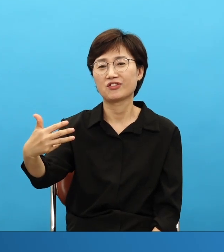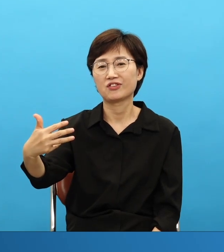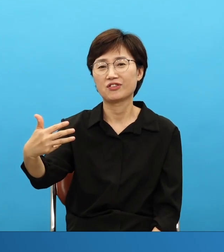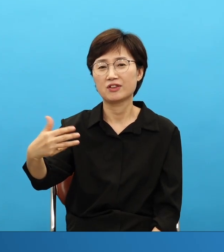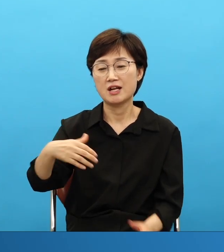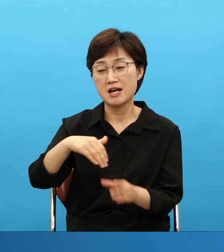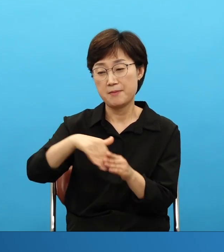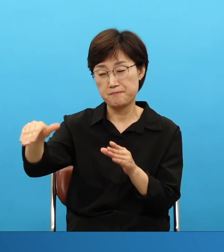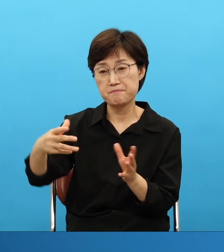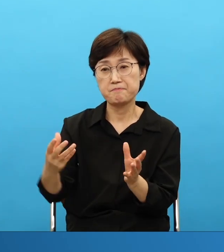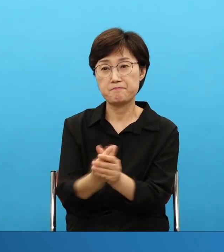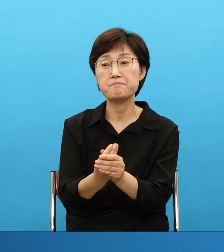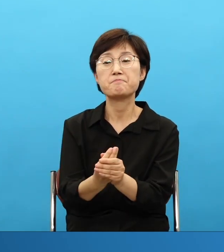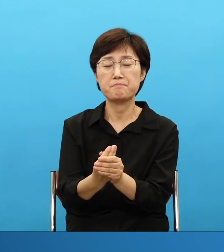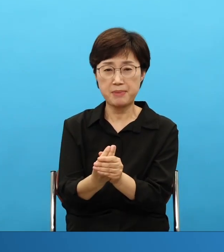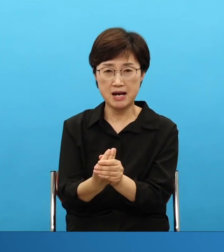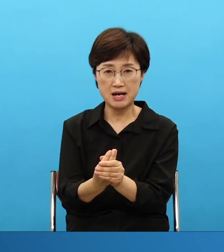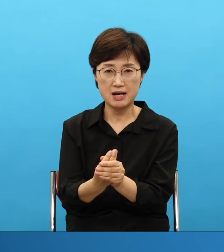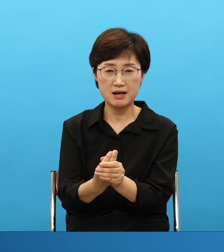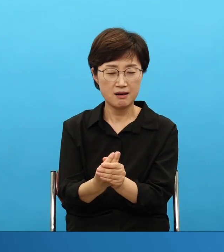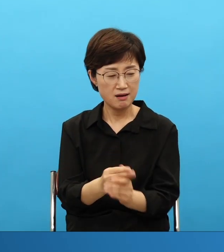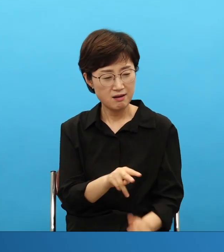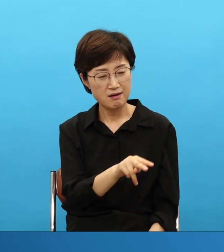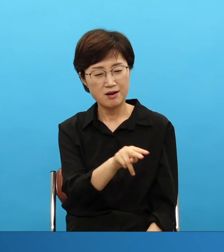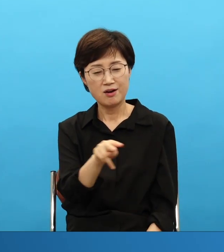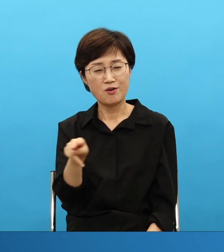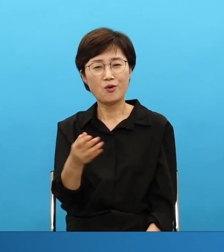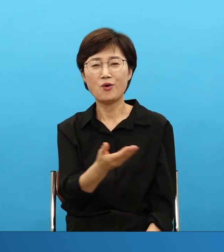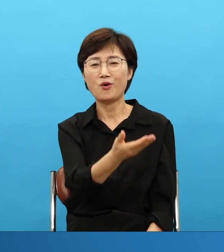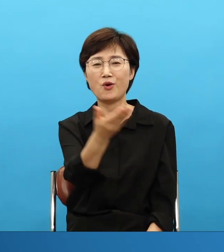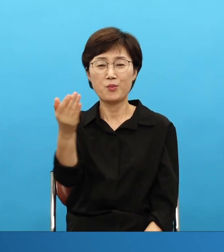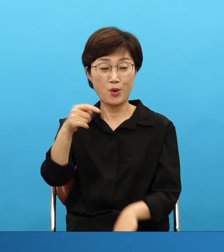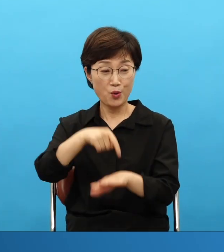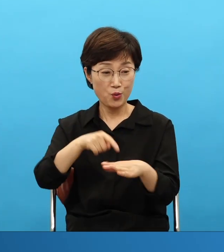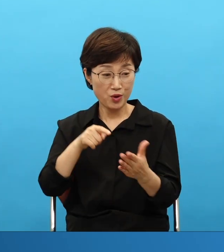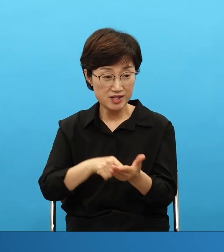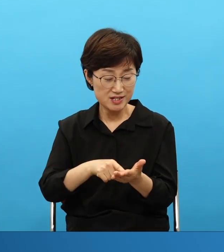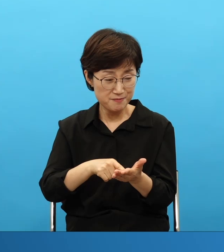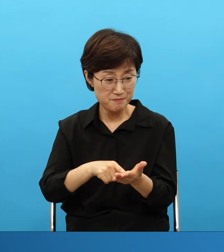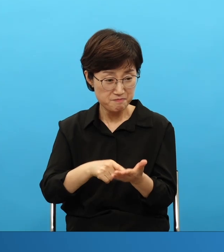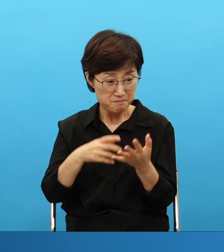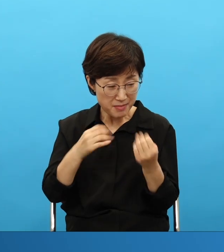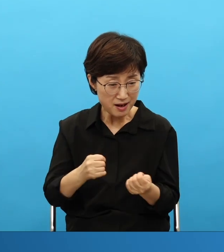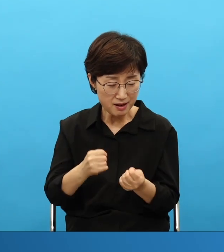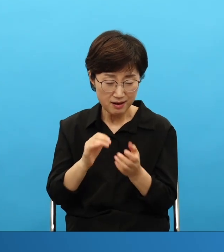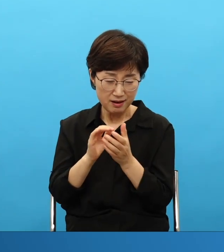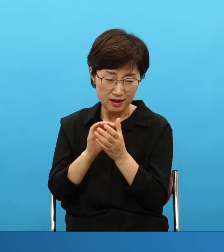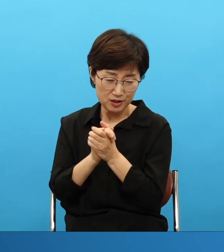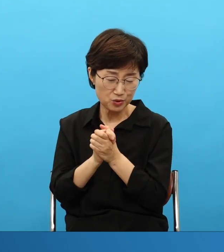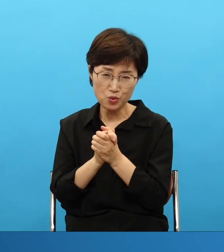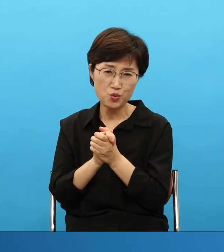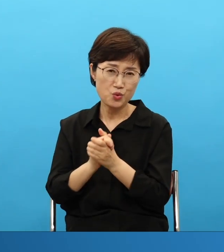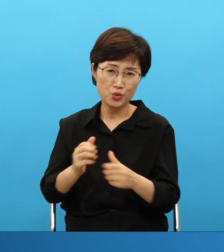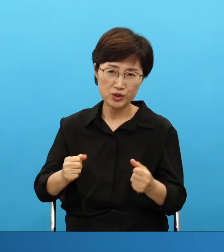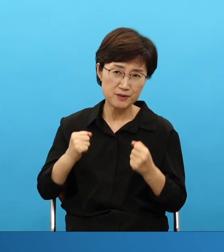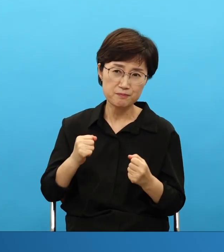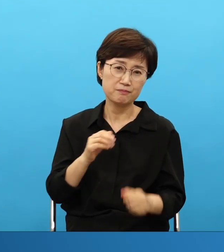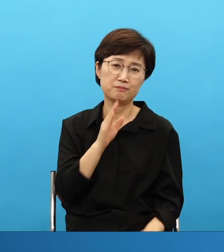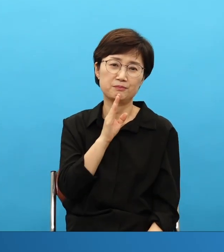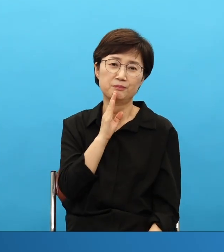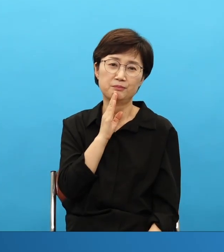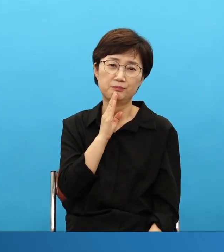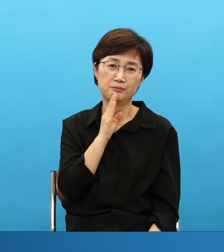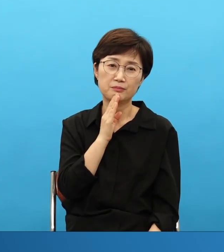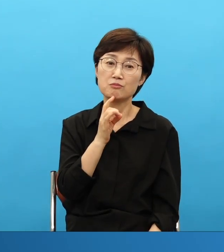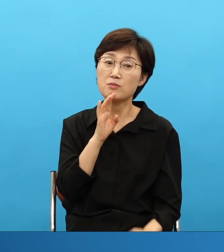로되는 것을 여러분의 거운 관심과 기도뿐만 아니라 세계 복음화를